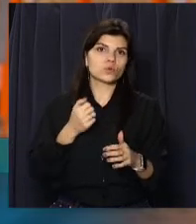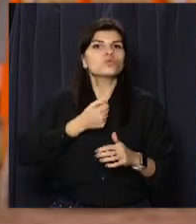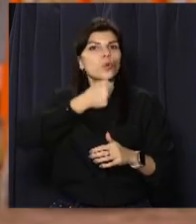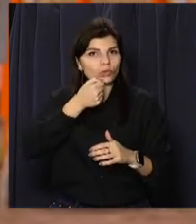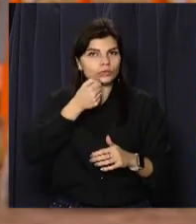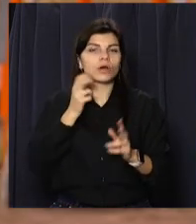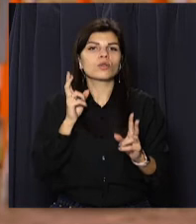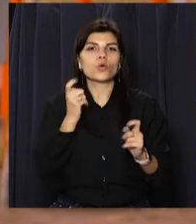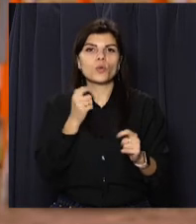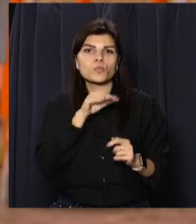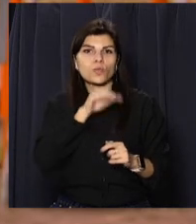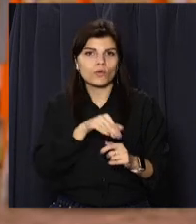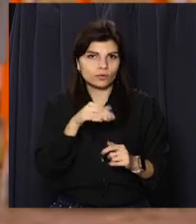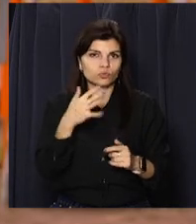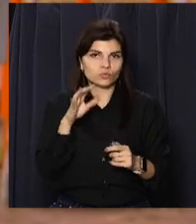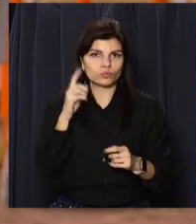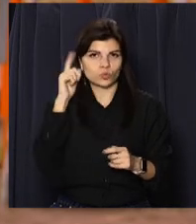які мають більш професійний